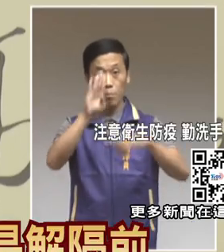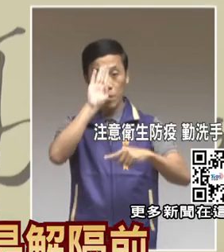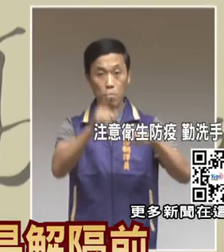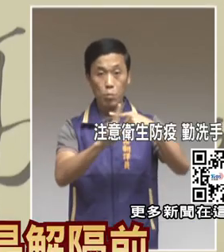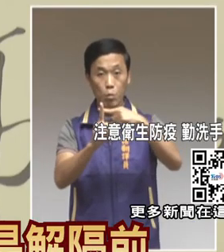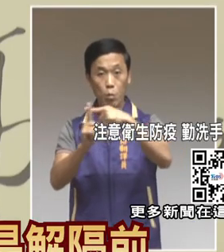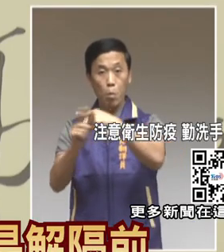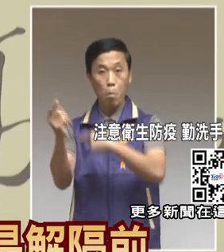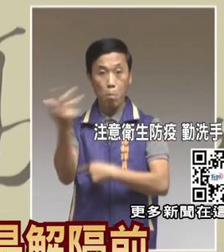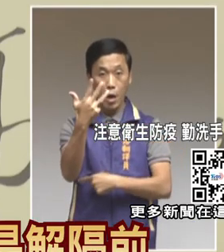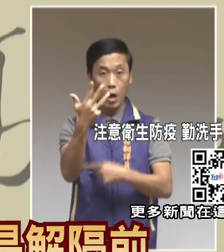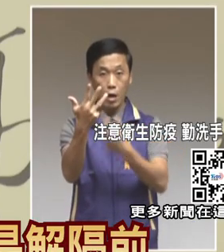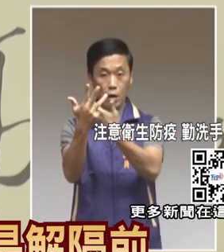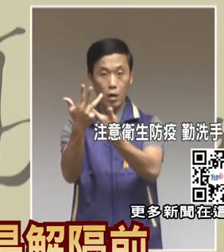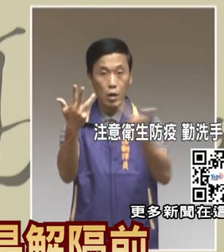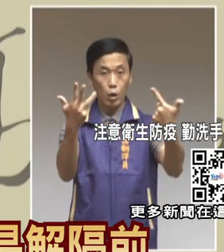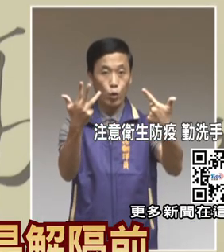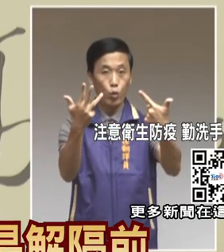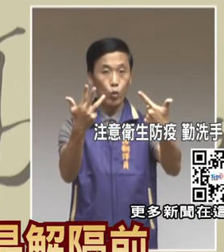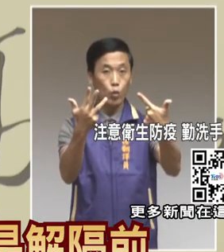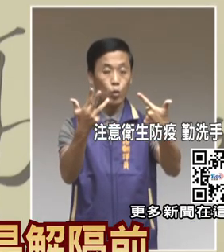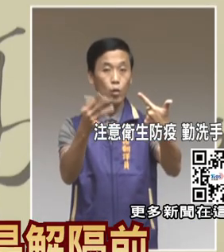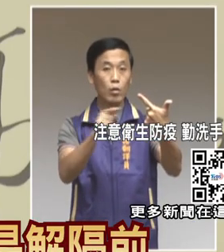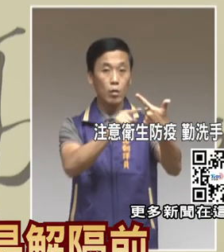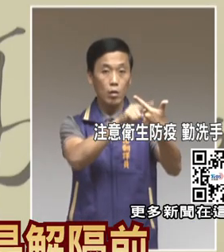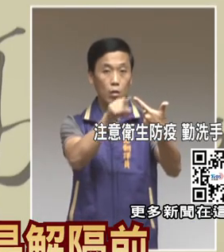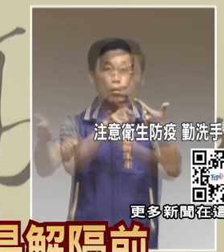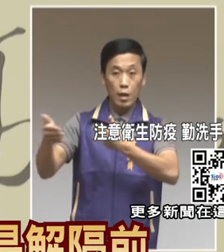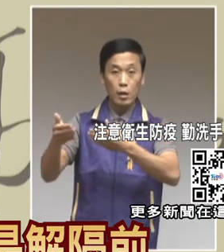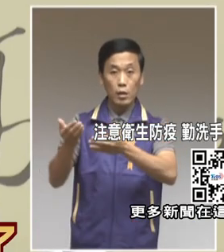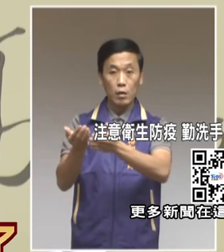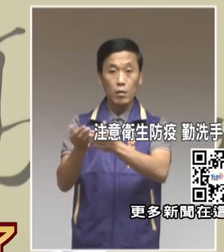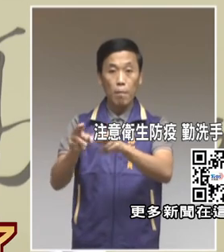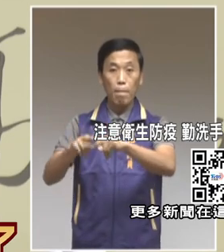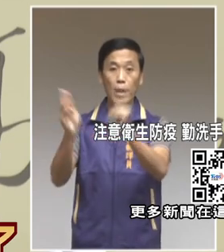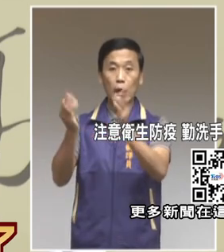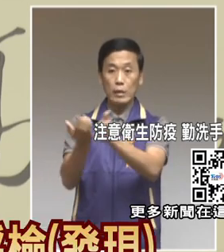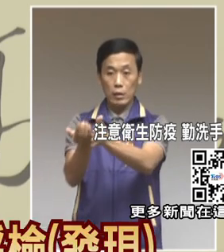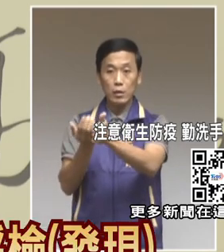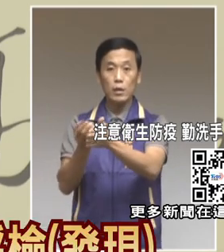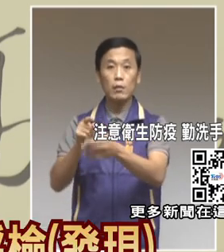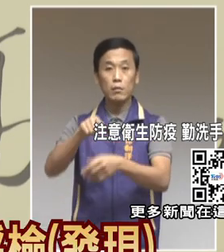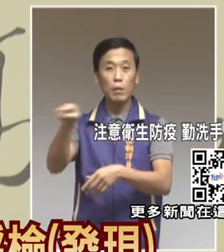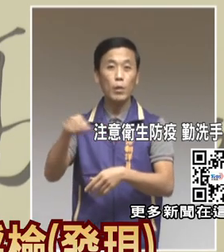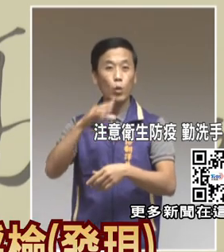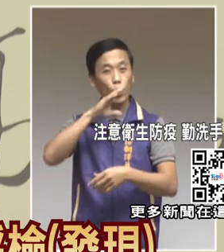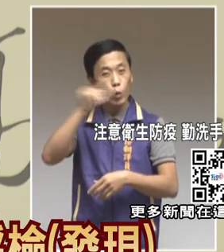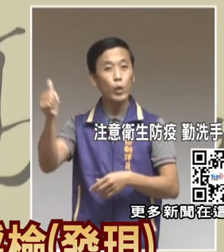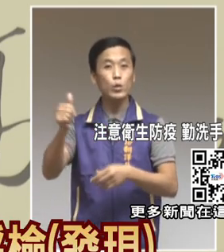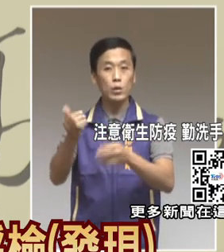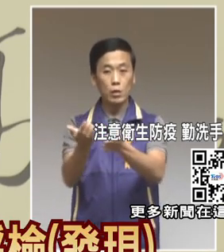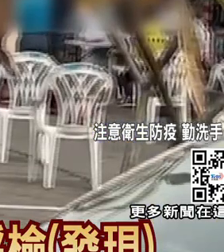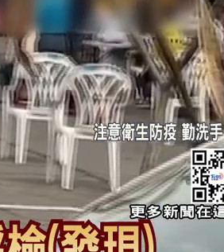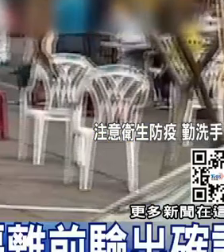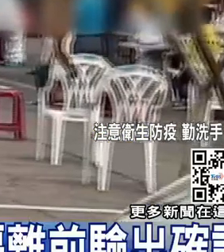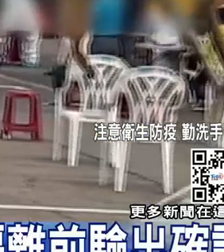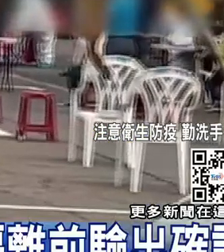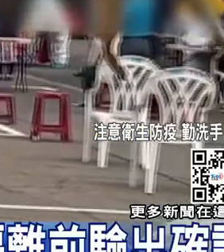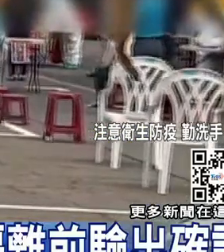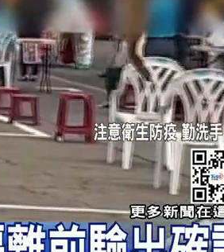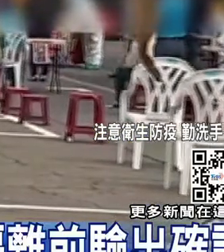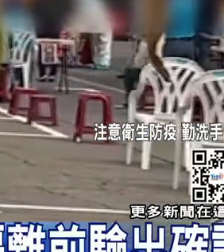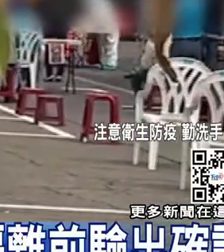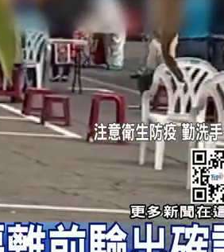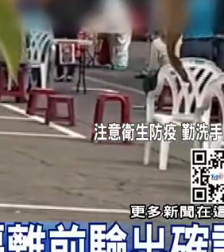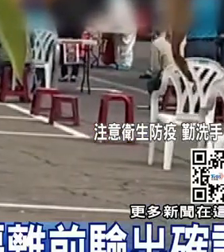那八例里面呢，六例啊是解隔前，因为要回家了，好，所以要解隔前要做一些采检。 高雄增加的